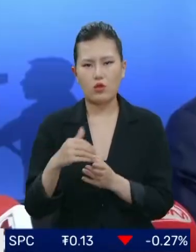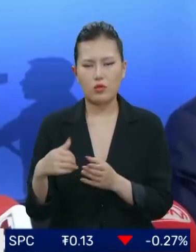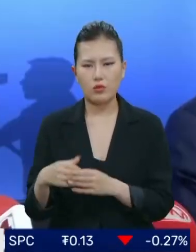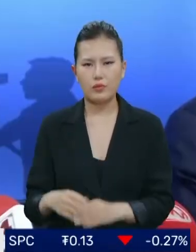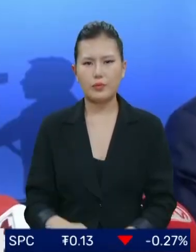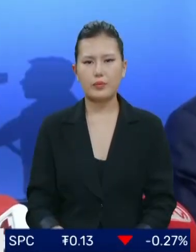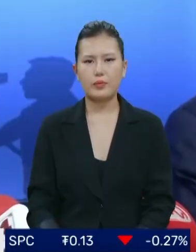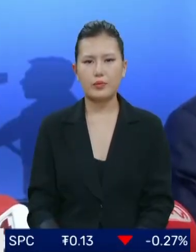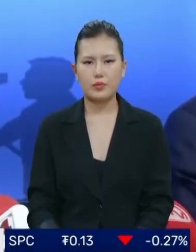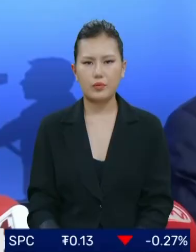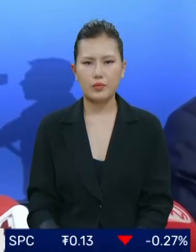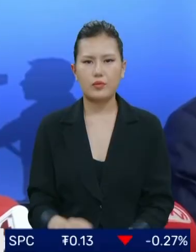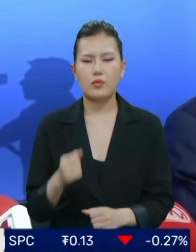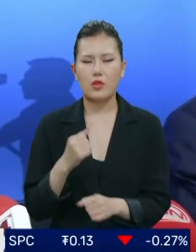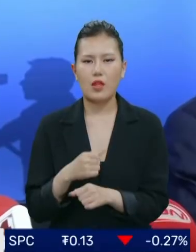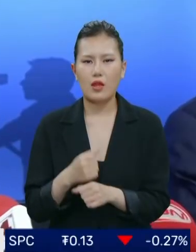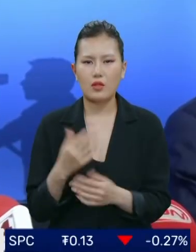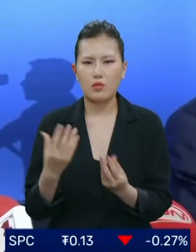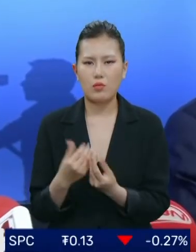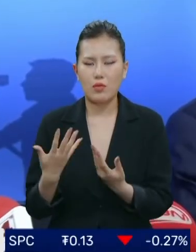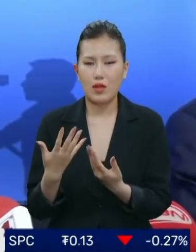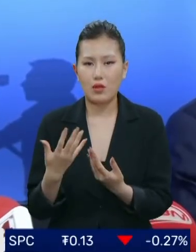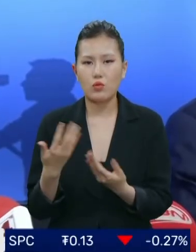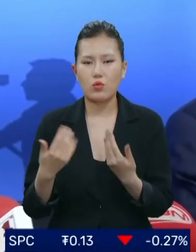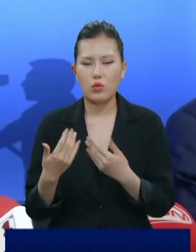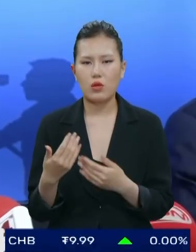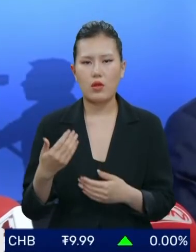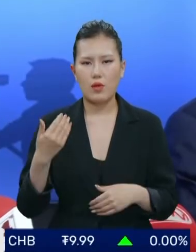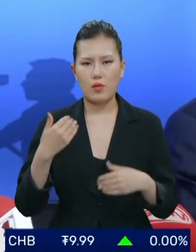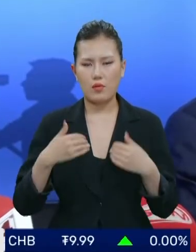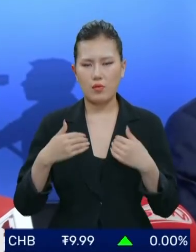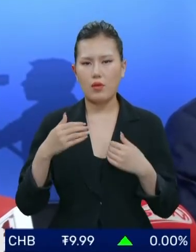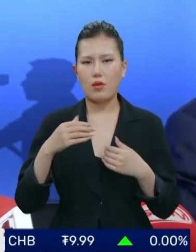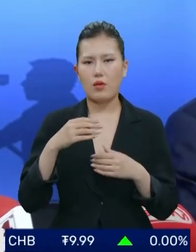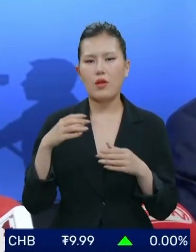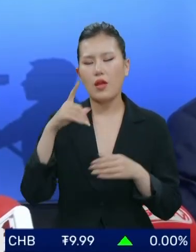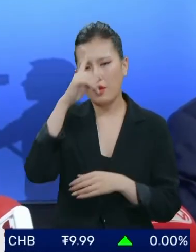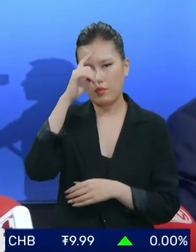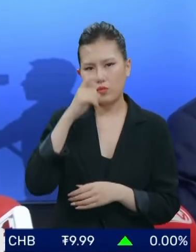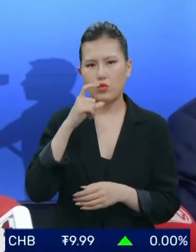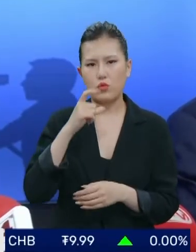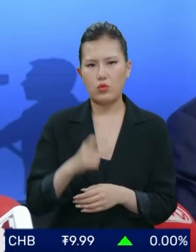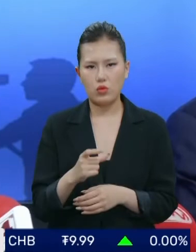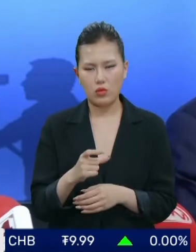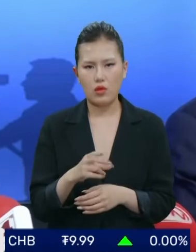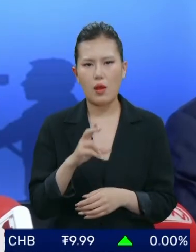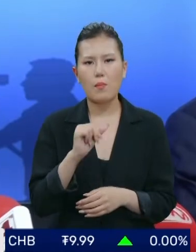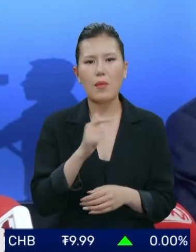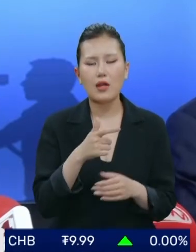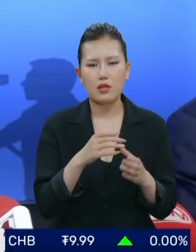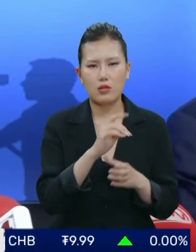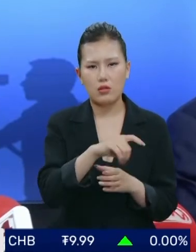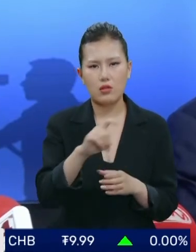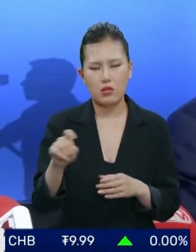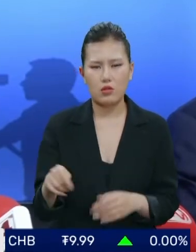Ямар ажлын байр төлөхөө өнөхөр яг одоо багтууч ажилтдаг багийн эмч, багийн хүний эмч, багийн малын эмч, дээр нь одоо